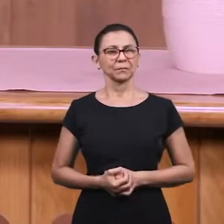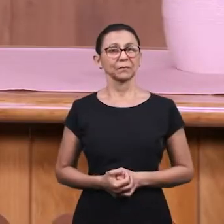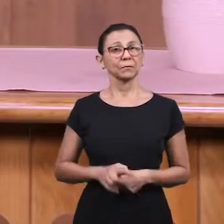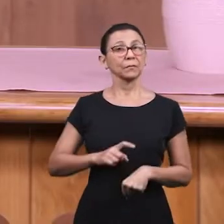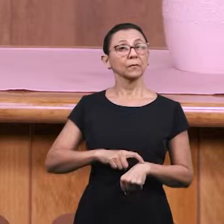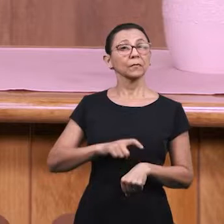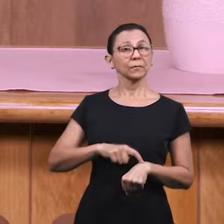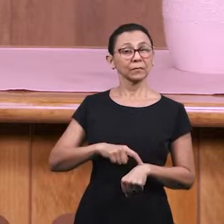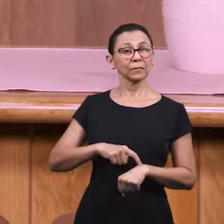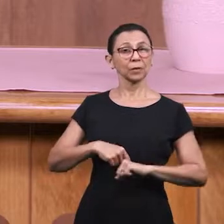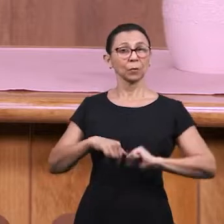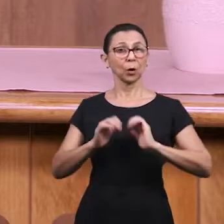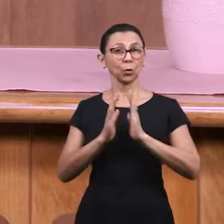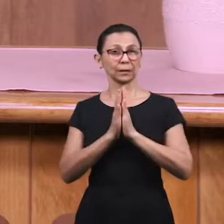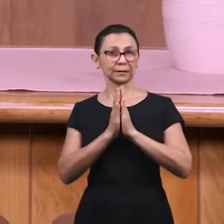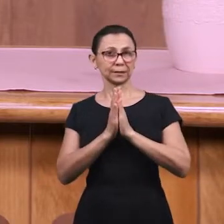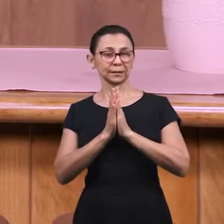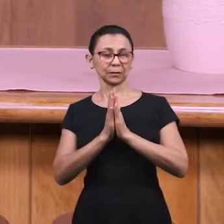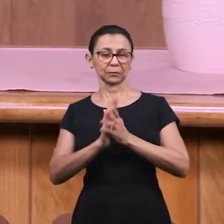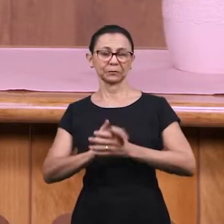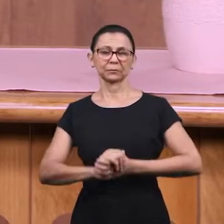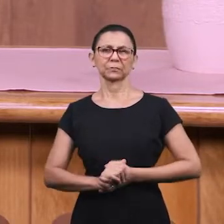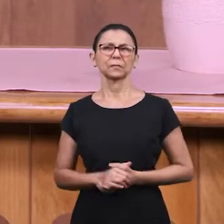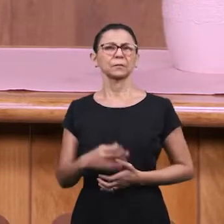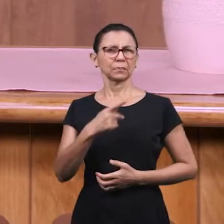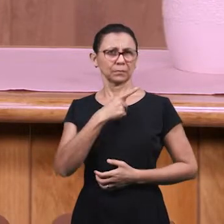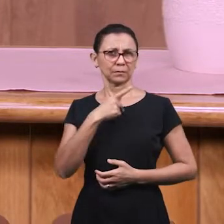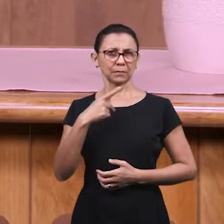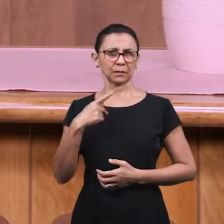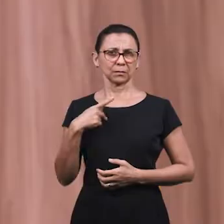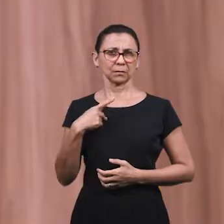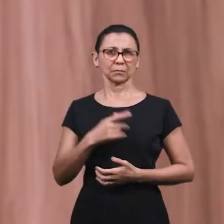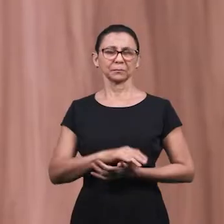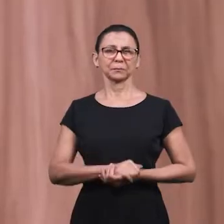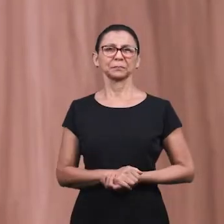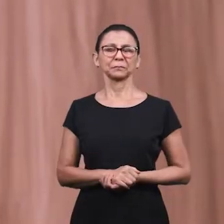Давайте помолимся мы сейчас ходатайственной молитвой.